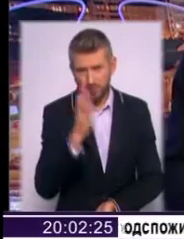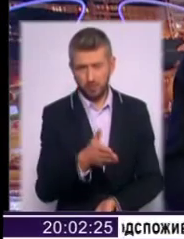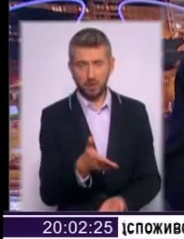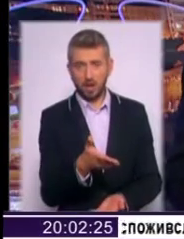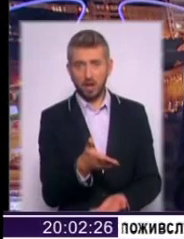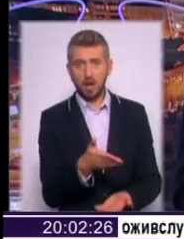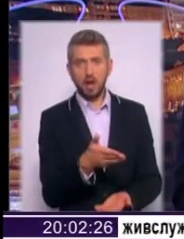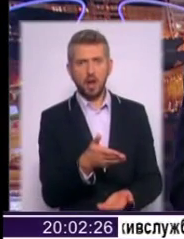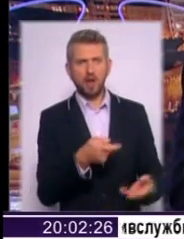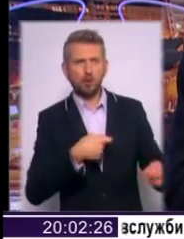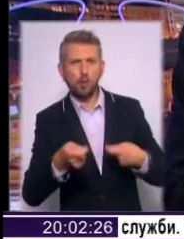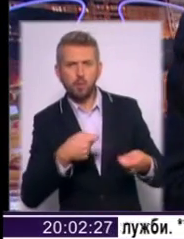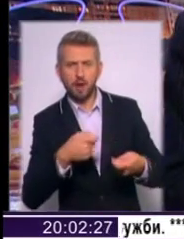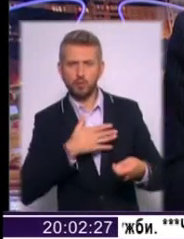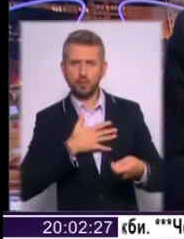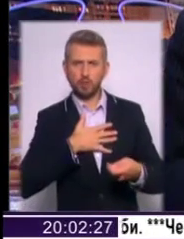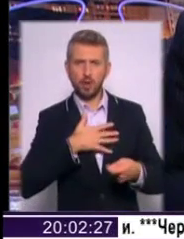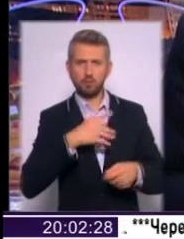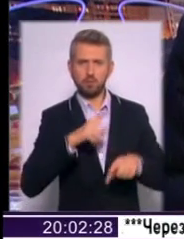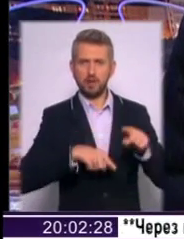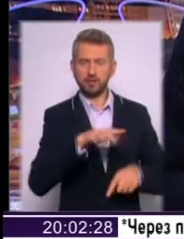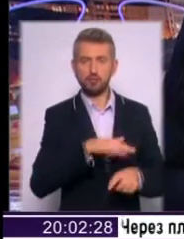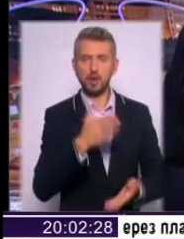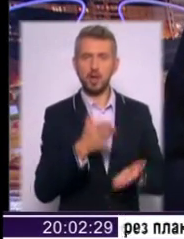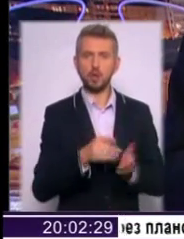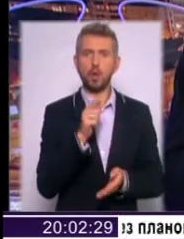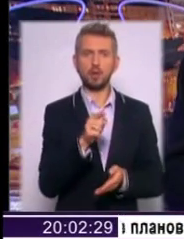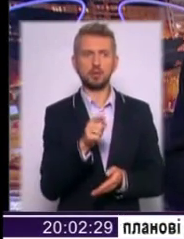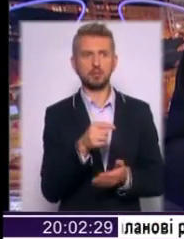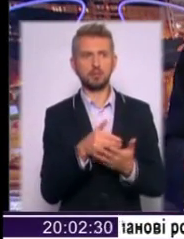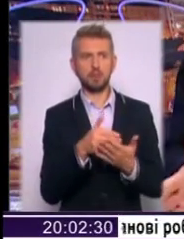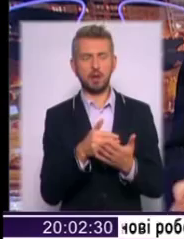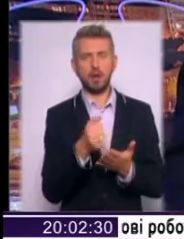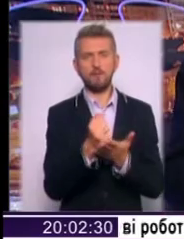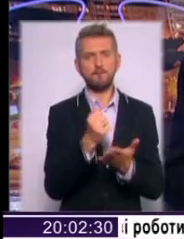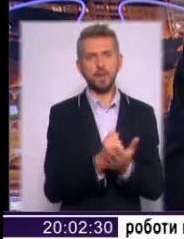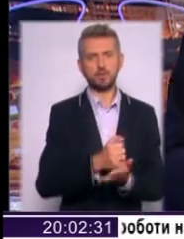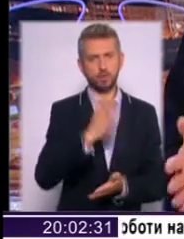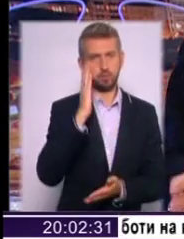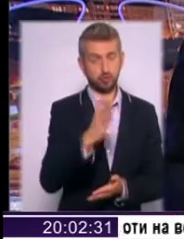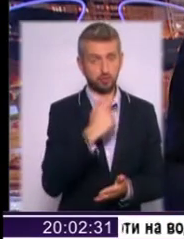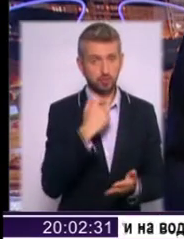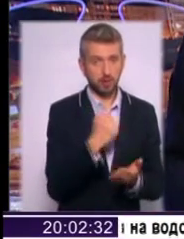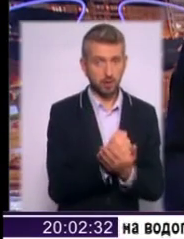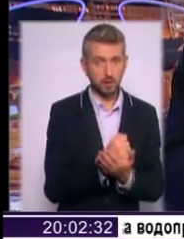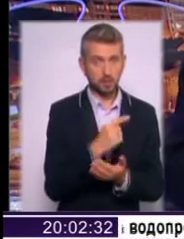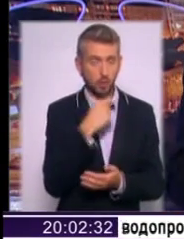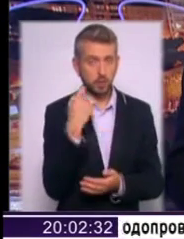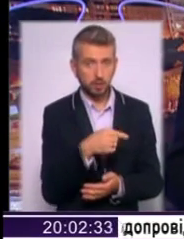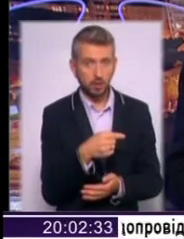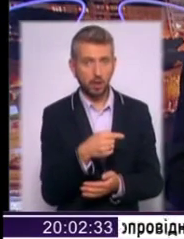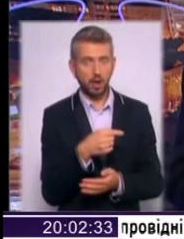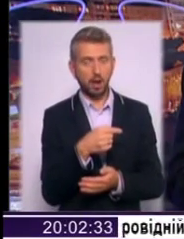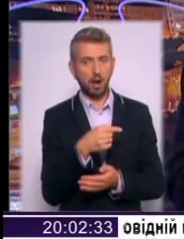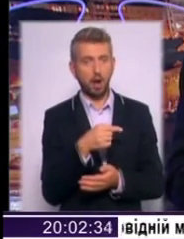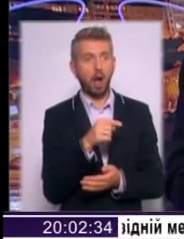торгуватися зі своєю батьківщиною на тему, що якщо ти ведеш там, наприклад, візу з країною-агресором, а